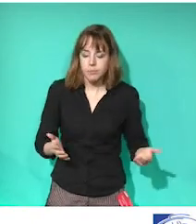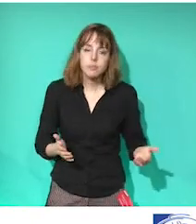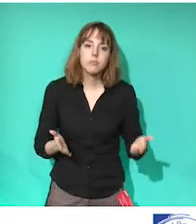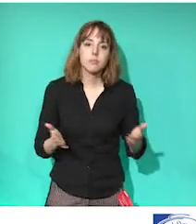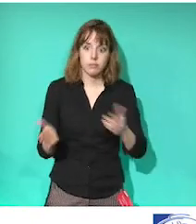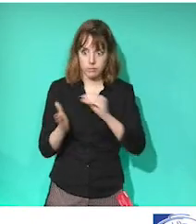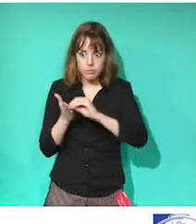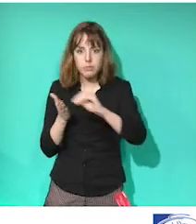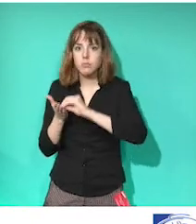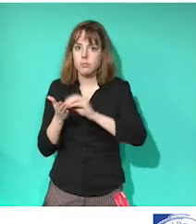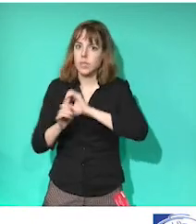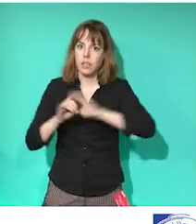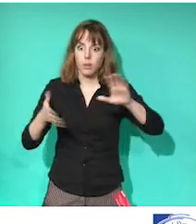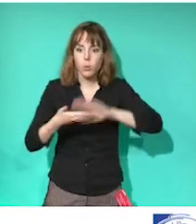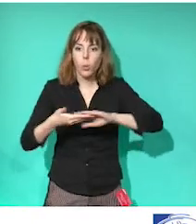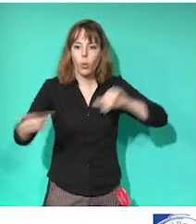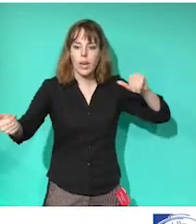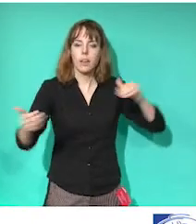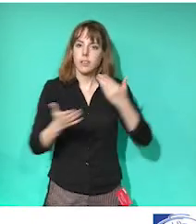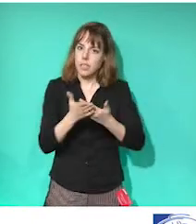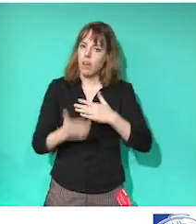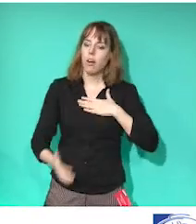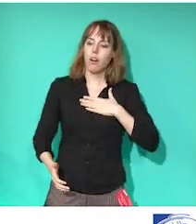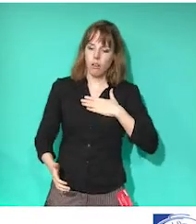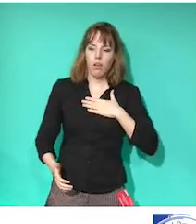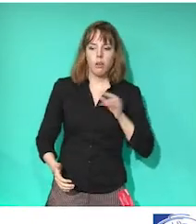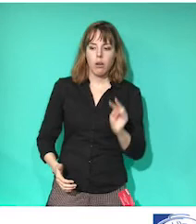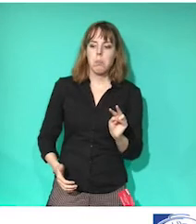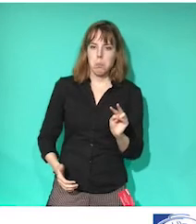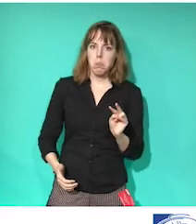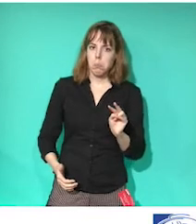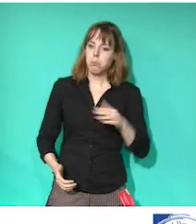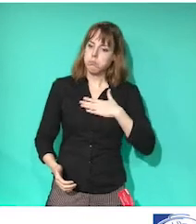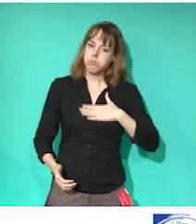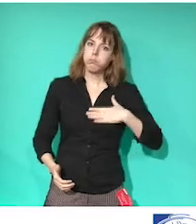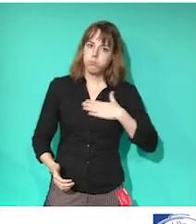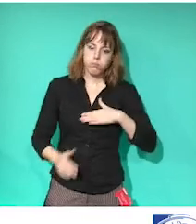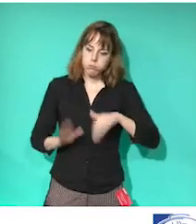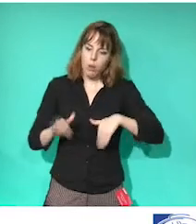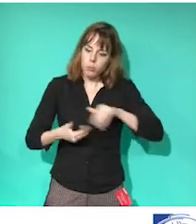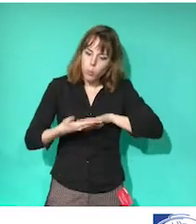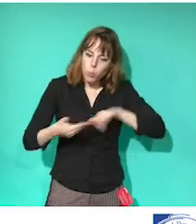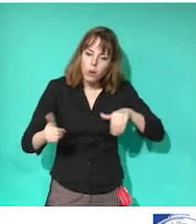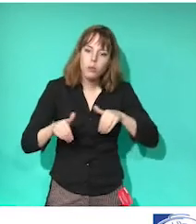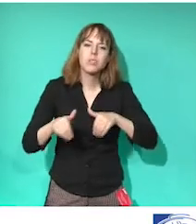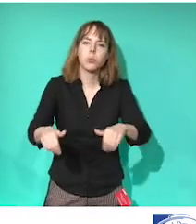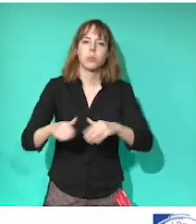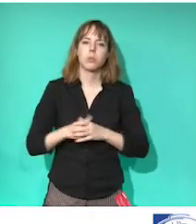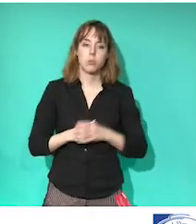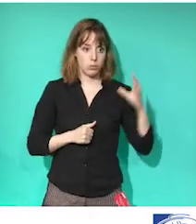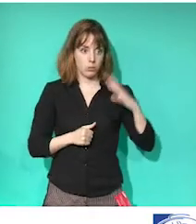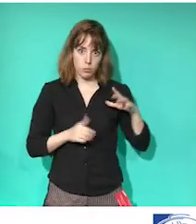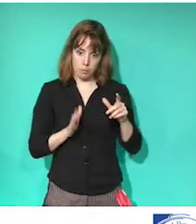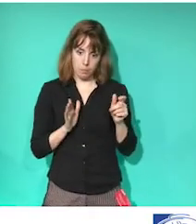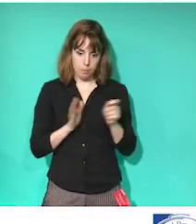probablement une des plus grandes satisfactions de mon action. Quand j'ai lancé le plan, on en avait défini